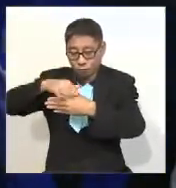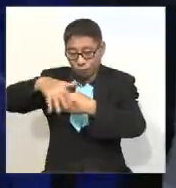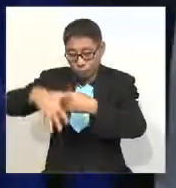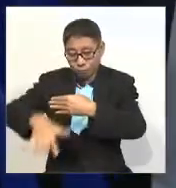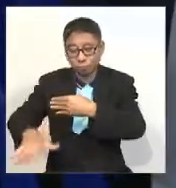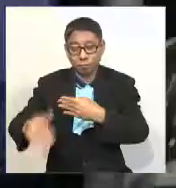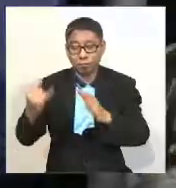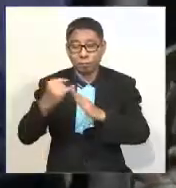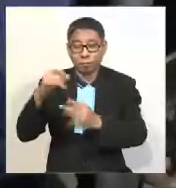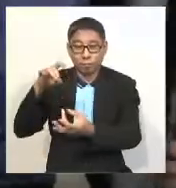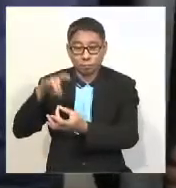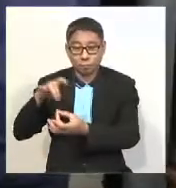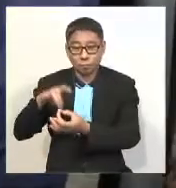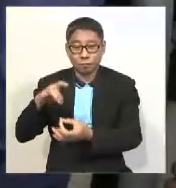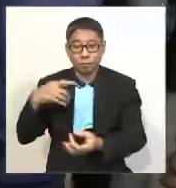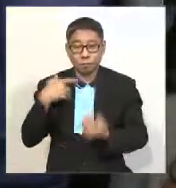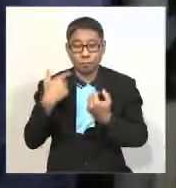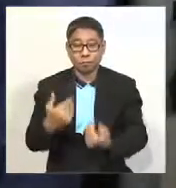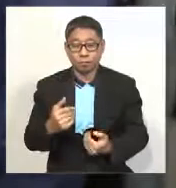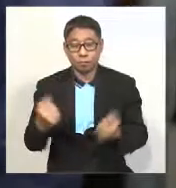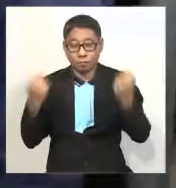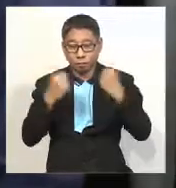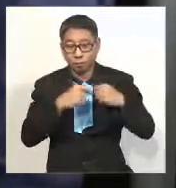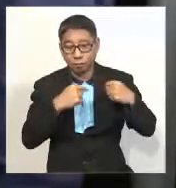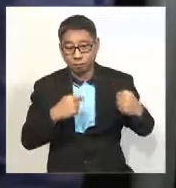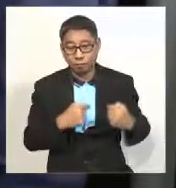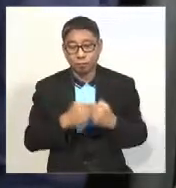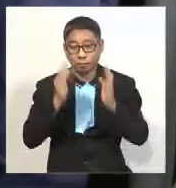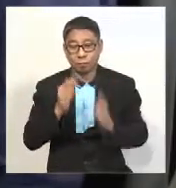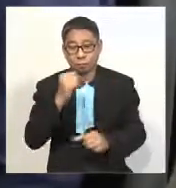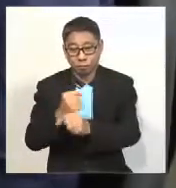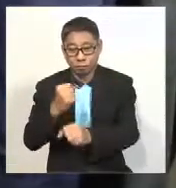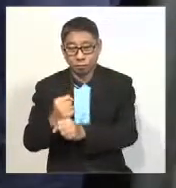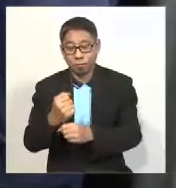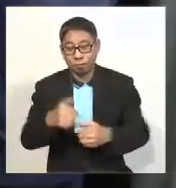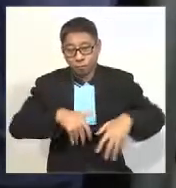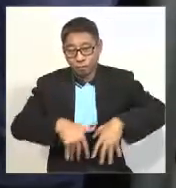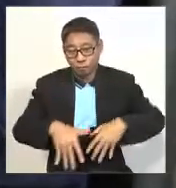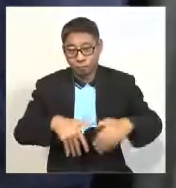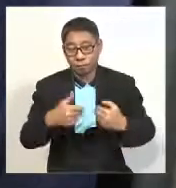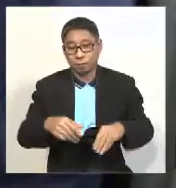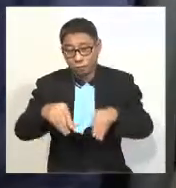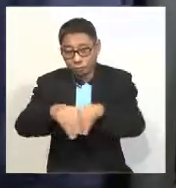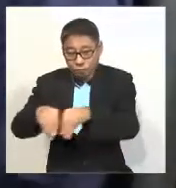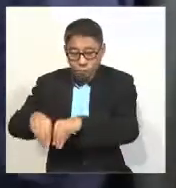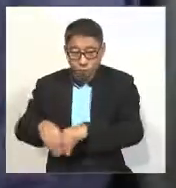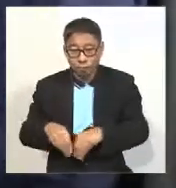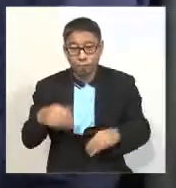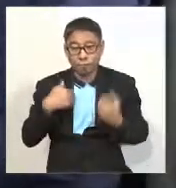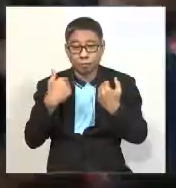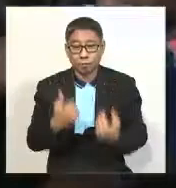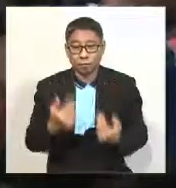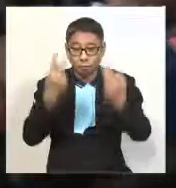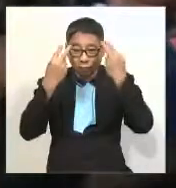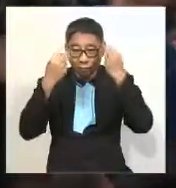จันทร์อำเภอสวรรคโลกจังหวัดสุโขทัยนะคะไปให้กำลังใจเจ้าหน้าที่ปฏิบัติงานแล้วก็ประชาชนในพื้นที่ใกล้เคียงด้วยค่ะ